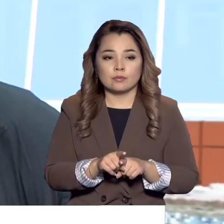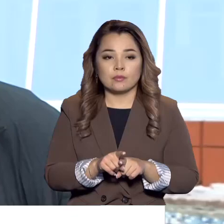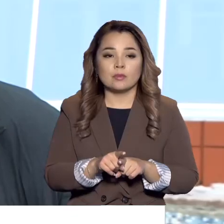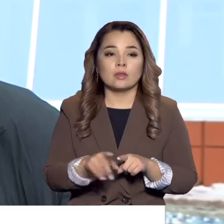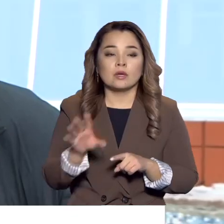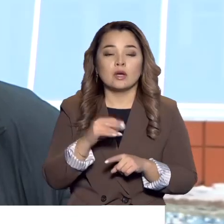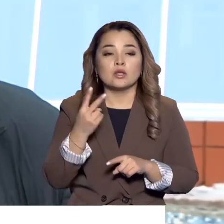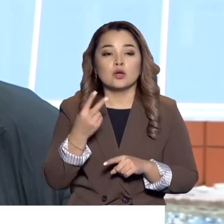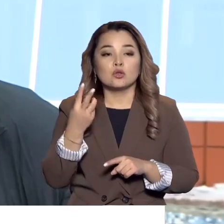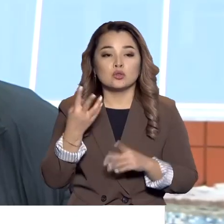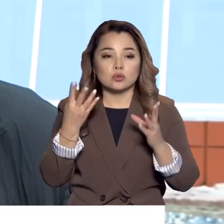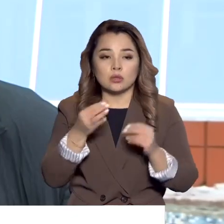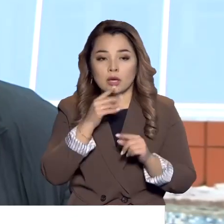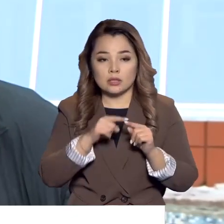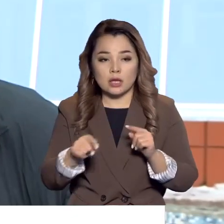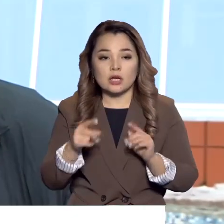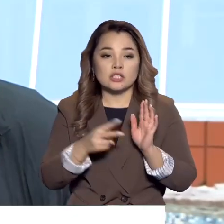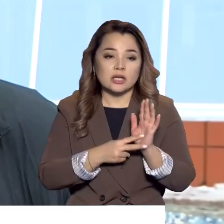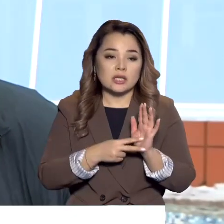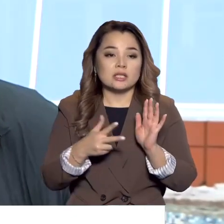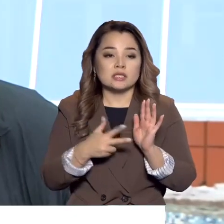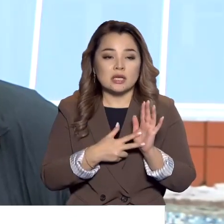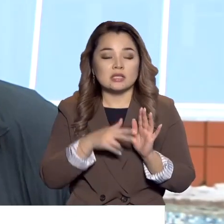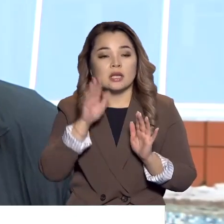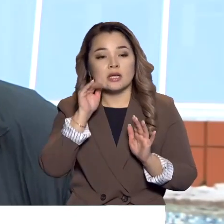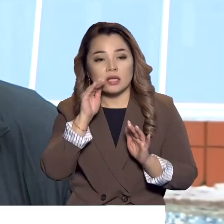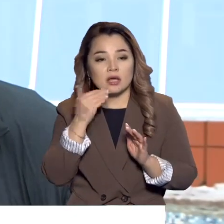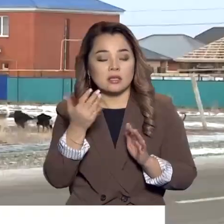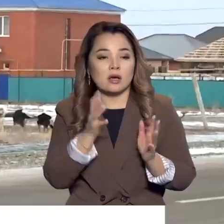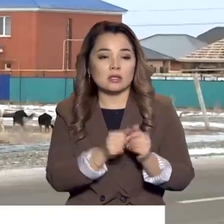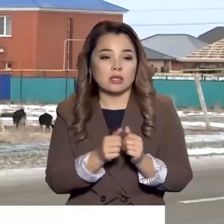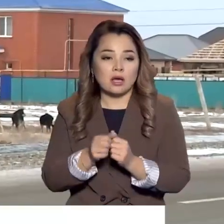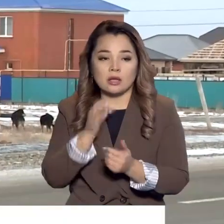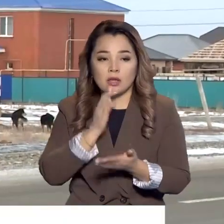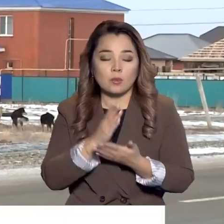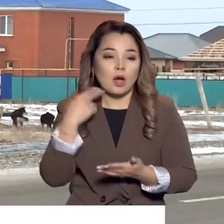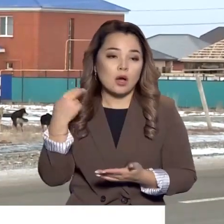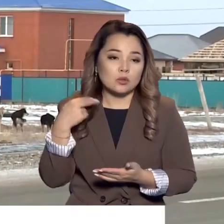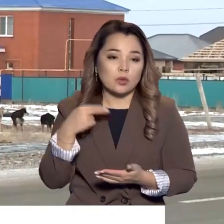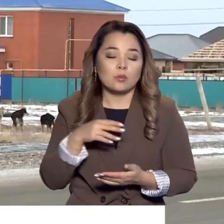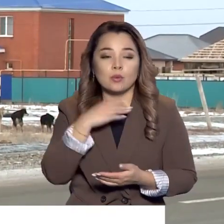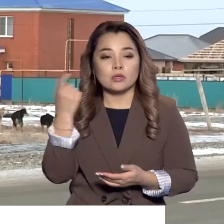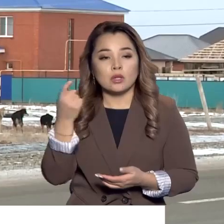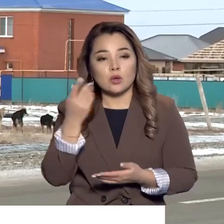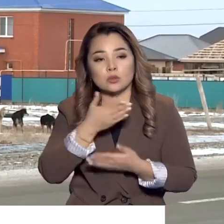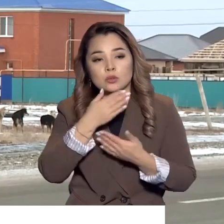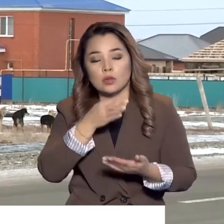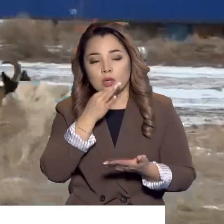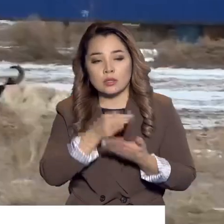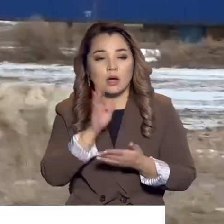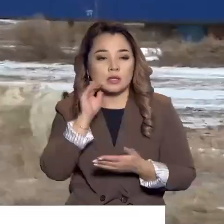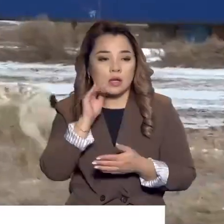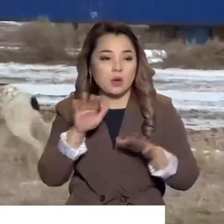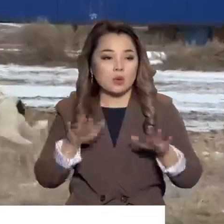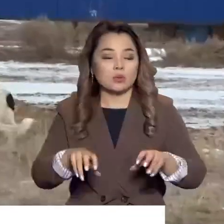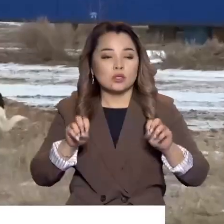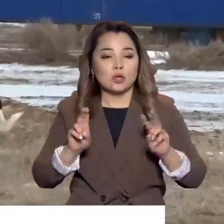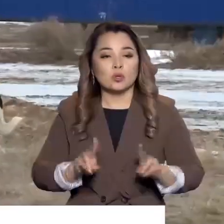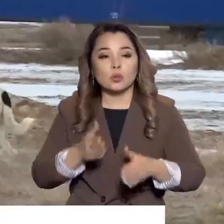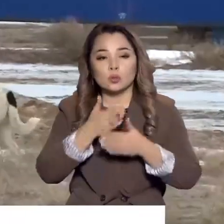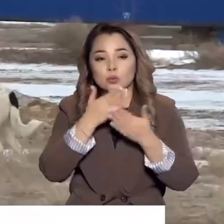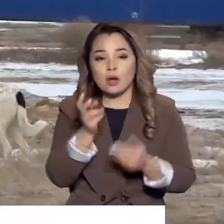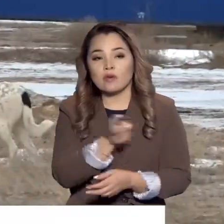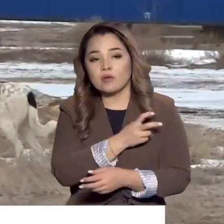екі үш күннің ішінде 7-8 ит аулап үлгерді олар. Ақтөбеде иесіз иттерді ұстайтын арнайы орын жоқ. Сондықтан оларды